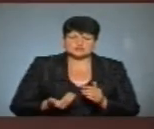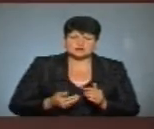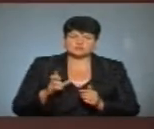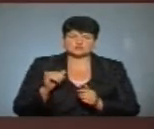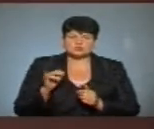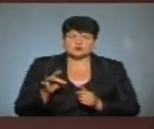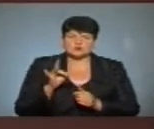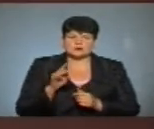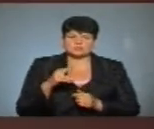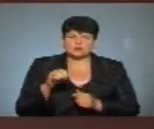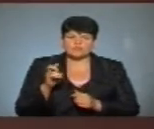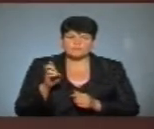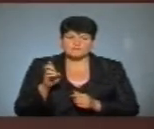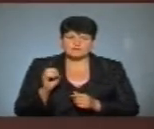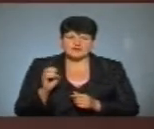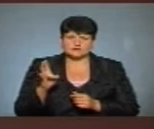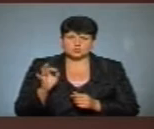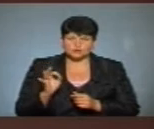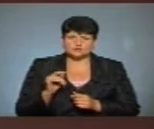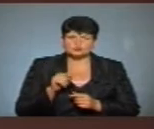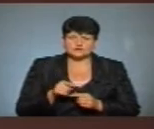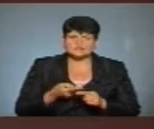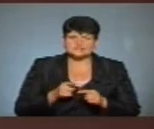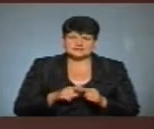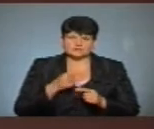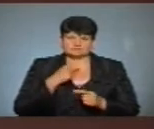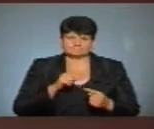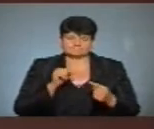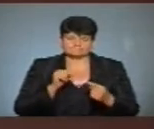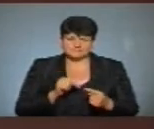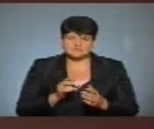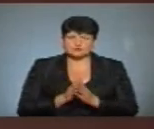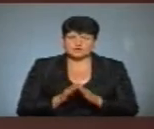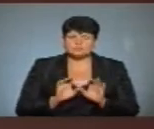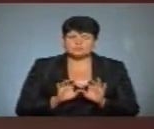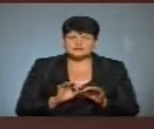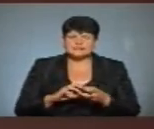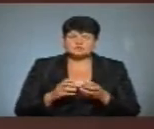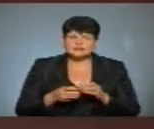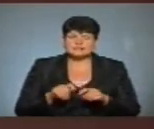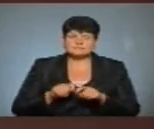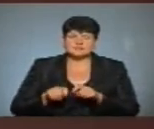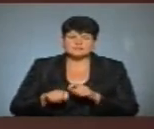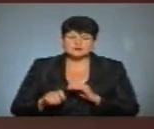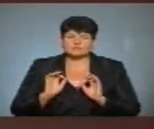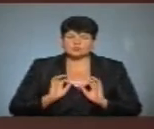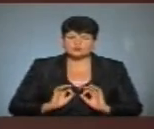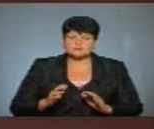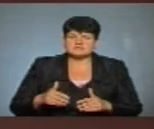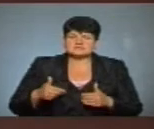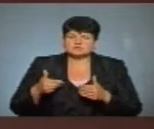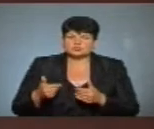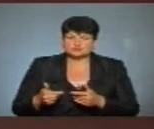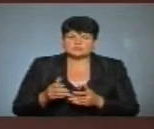Роман Довбенко. Микола Петришин тоді це заперечив. З проханням прокоментувати результати перевірки в прокуратурі ми звернулися